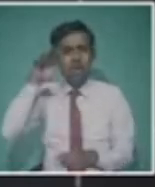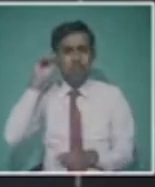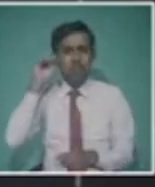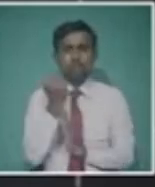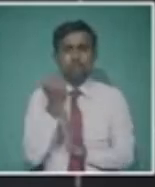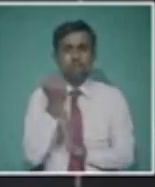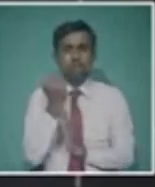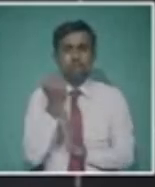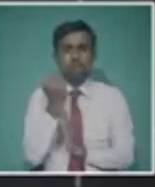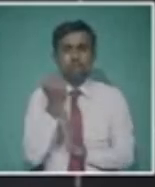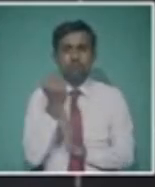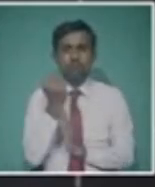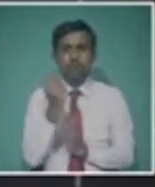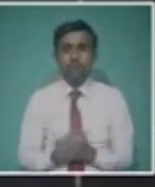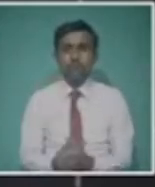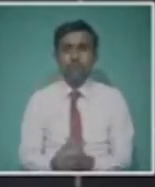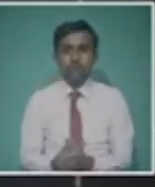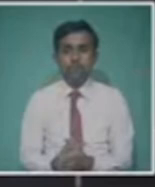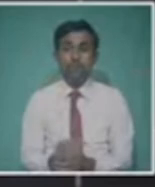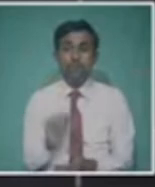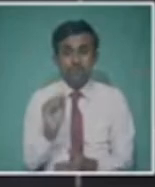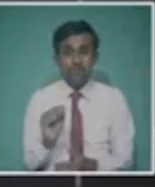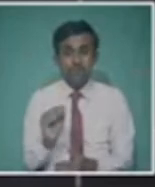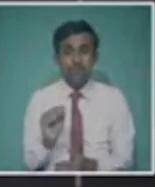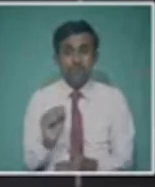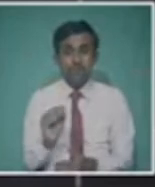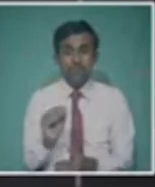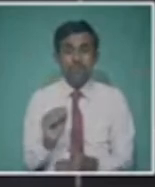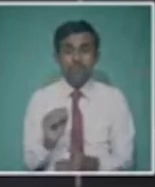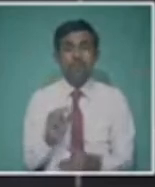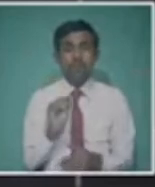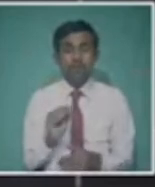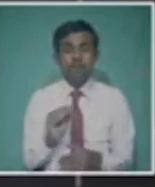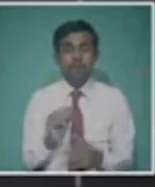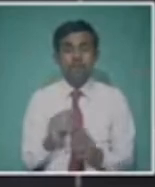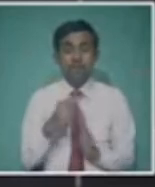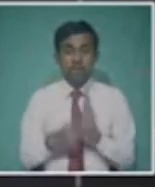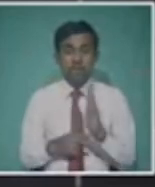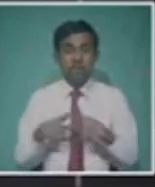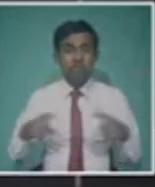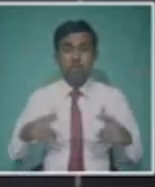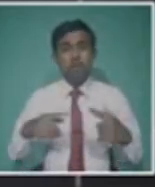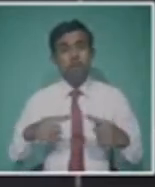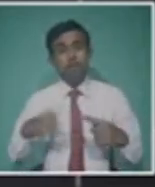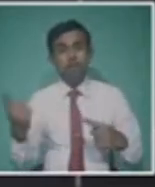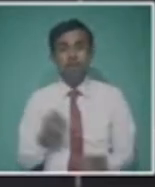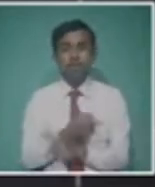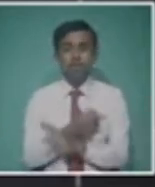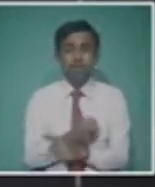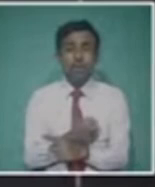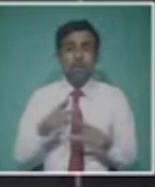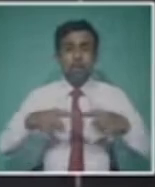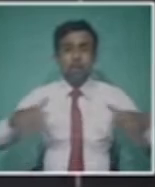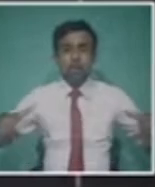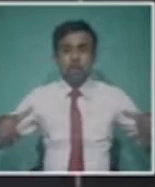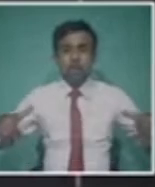හිමිකම් ඇත්තේය. ඒකේ ප්‍රොවයිසෝ එක. එසේ වුවද අනුක්‍රම ව්‍යවස්ථාවේ එසේ වද ජාතික භාෂාවක් නොවන භාෂාවක් ඉගැන්වීමේ භාෂා මාධ්‍ය